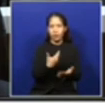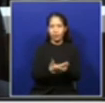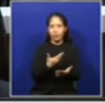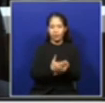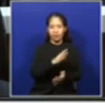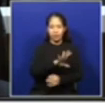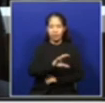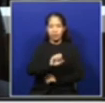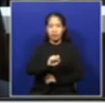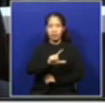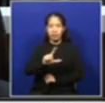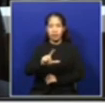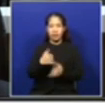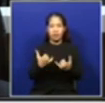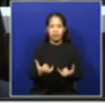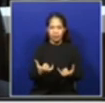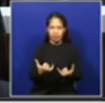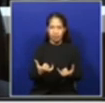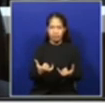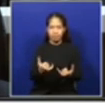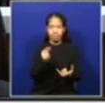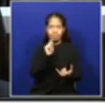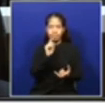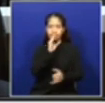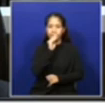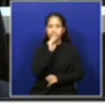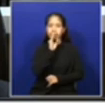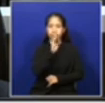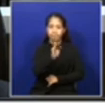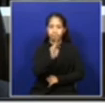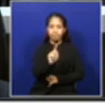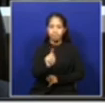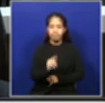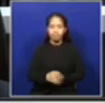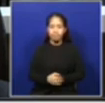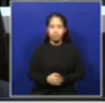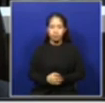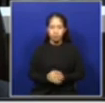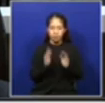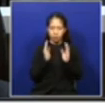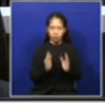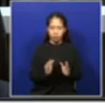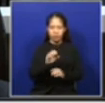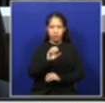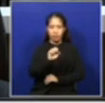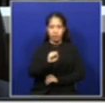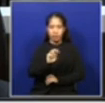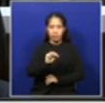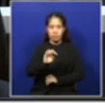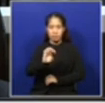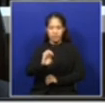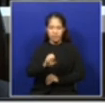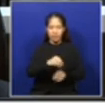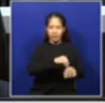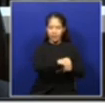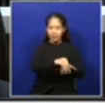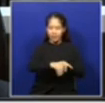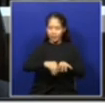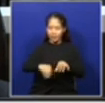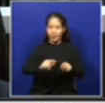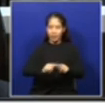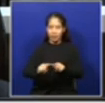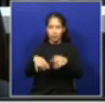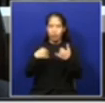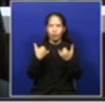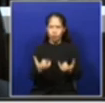านนี้จึงปฏิเสธเป็นไปไม่ได้ครับว่าลูกค้าที่เป็น SME รายย่อยนั้นวันนี้เขาตก